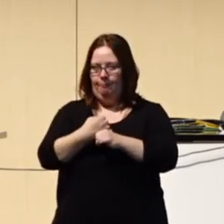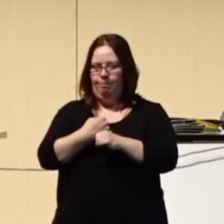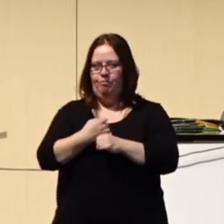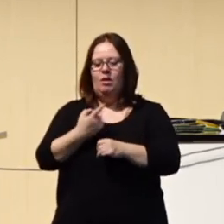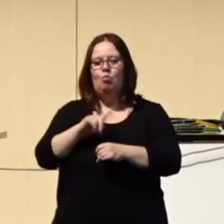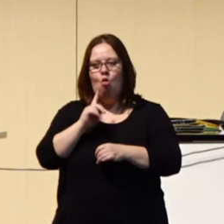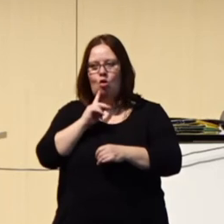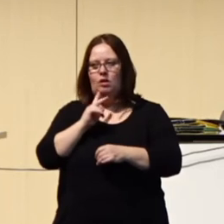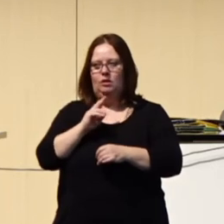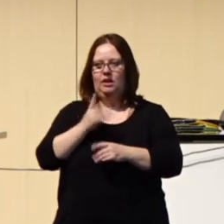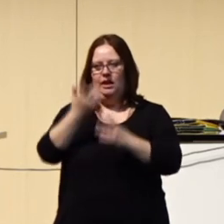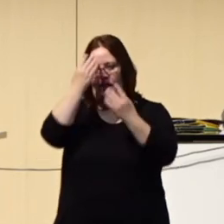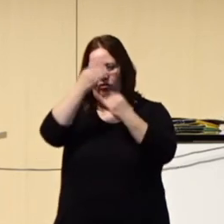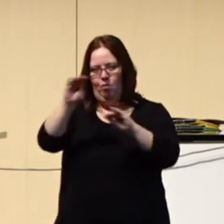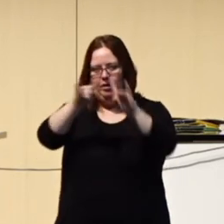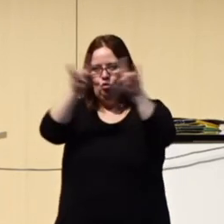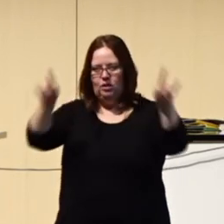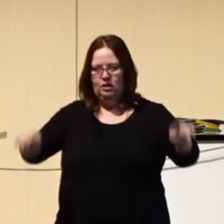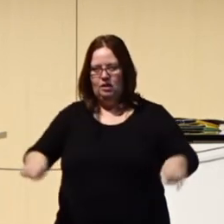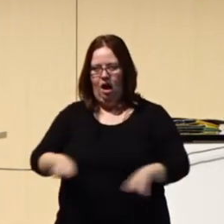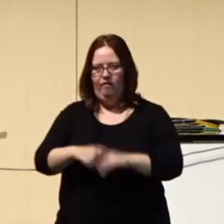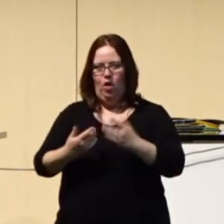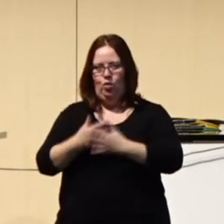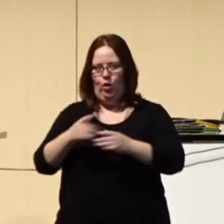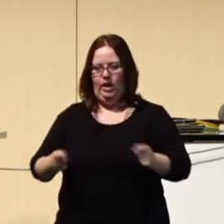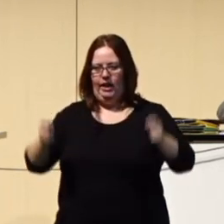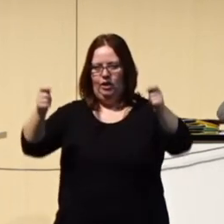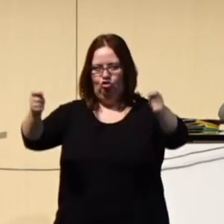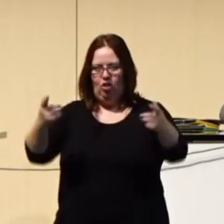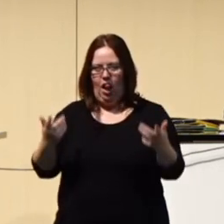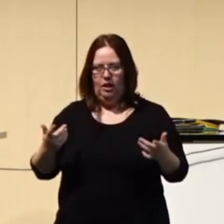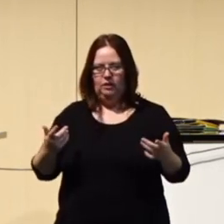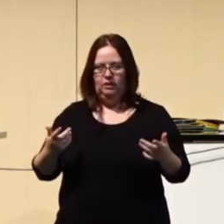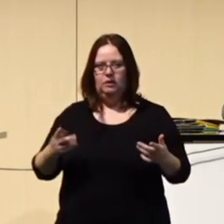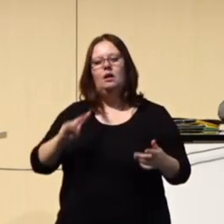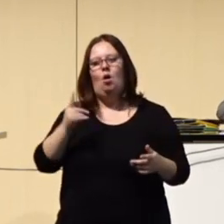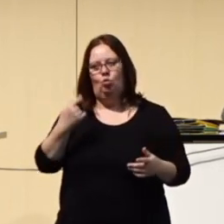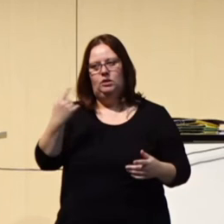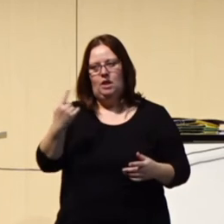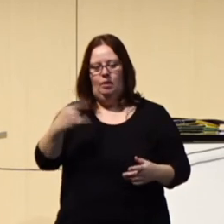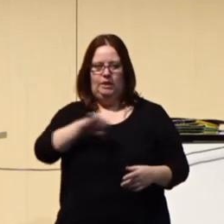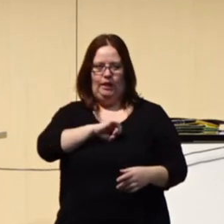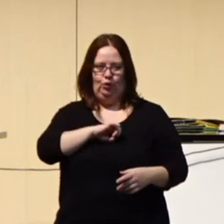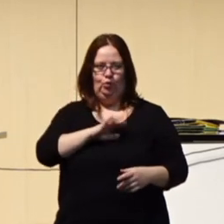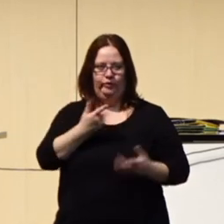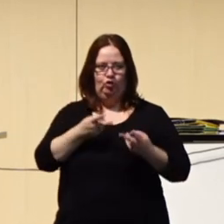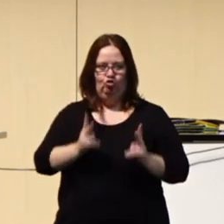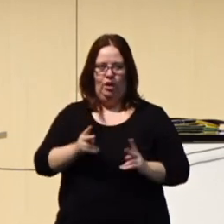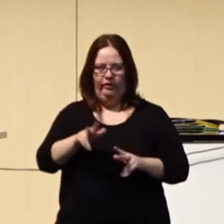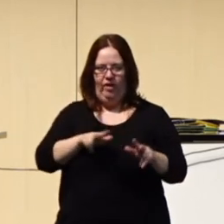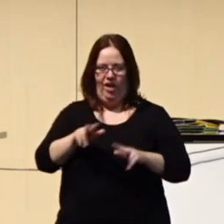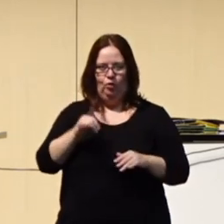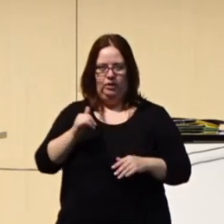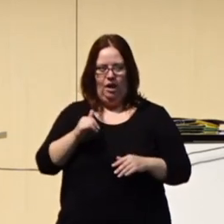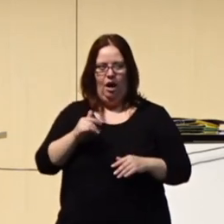eine entsprechende Informationstafel neu hinzustellen. Die ist natürlich auch im Eigentum der